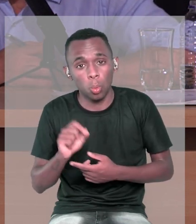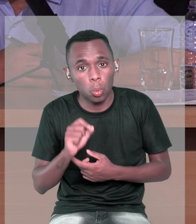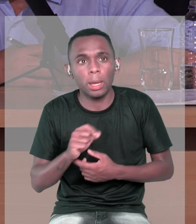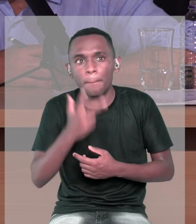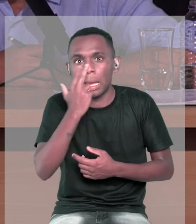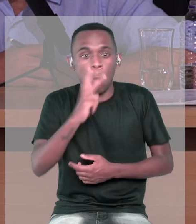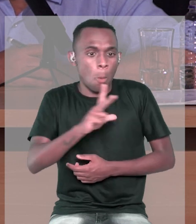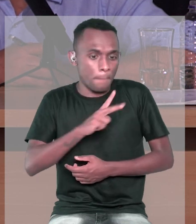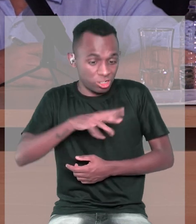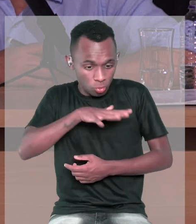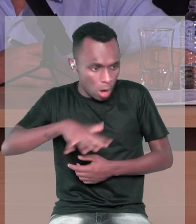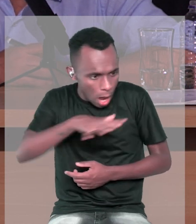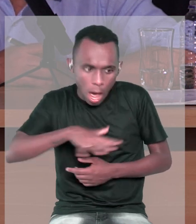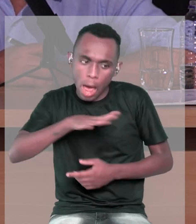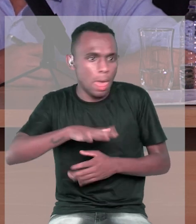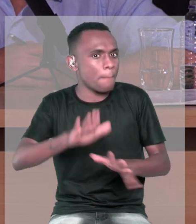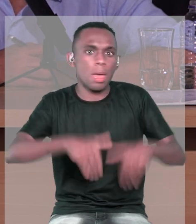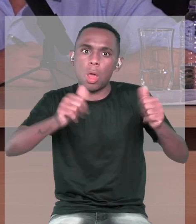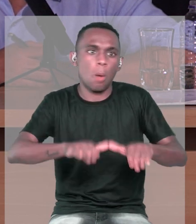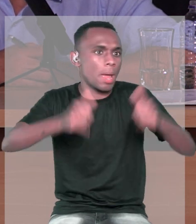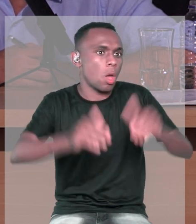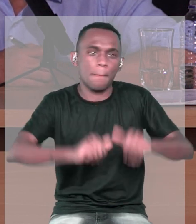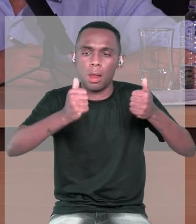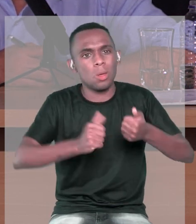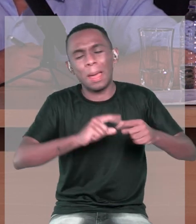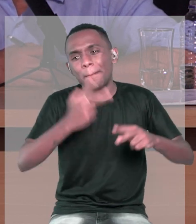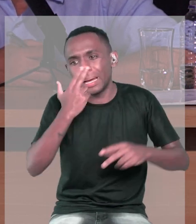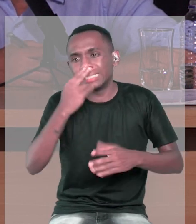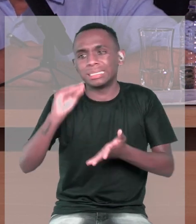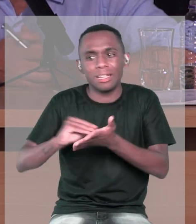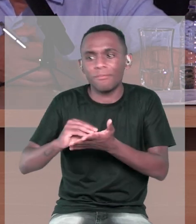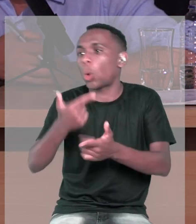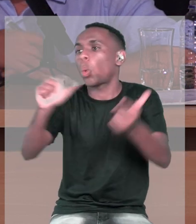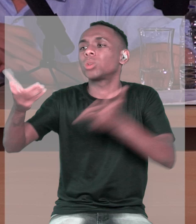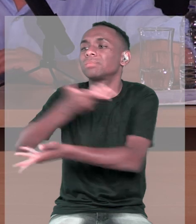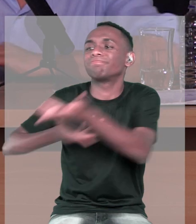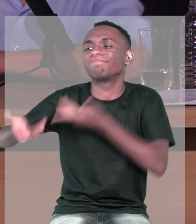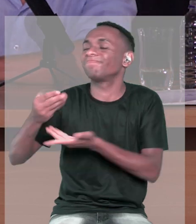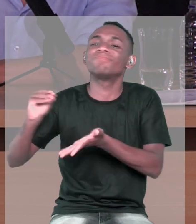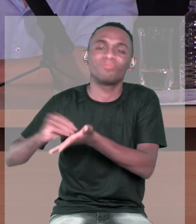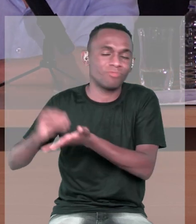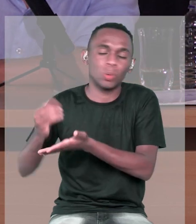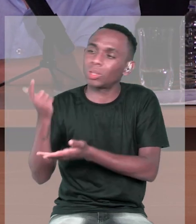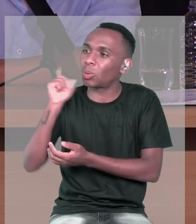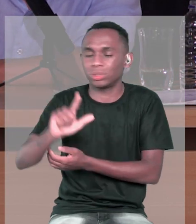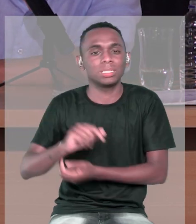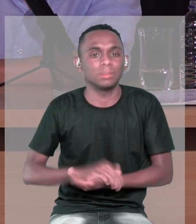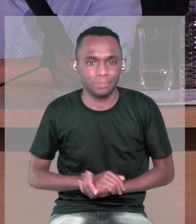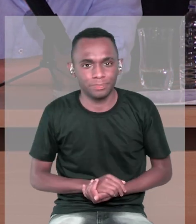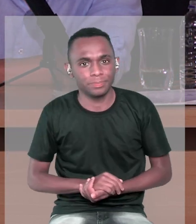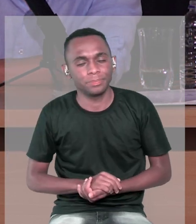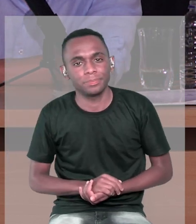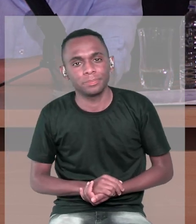santificar a propriedade privada, a gente não consegue mais se apropriar do mundo de e dos autres. Vous sentez, c'est une phrase un peu